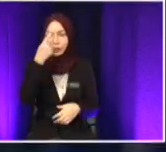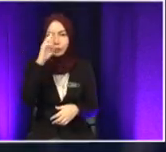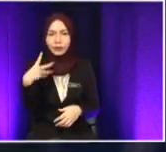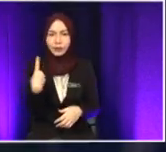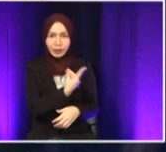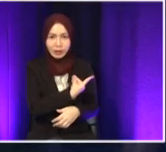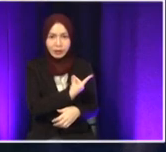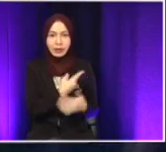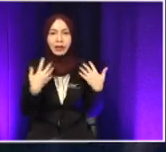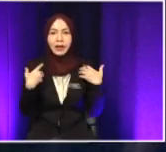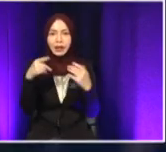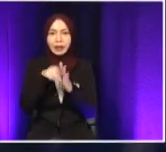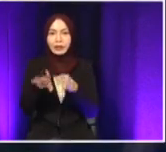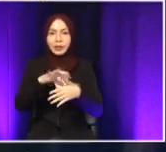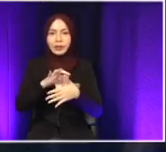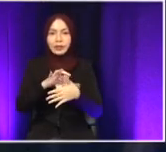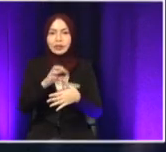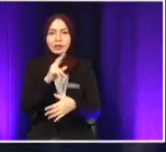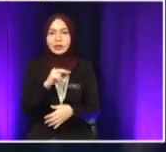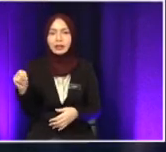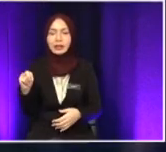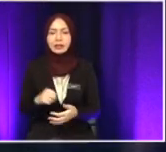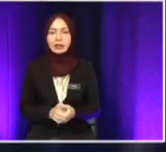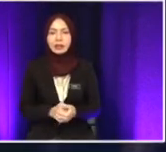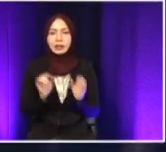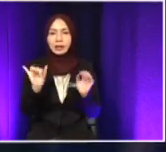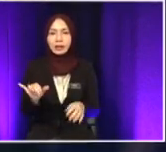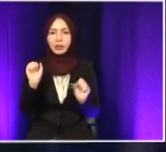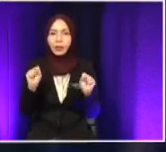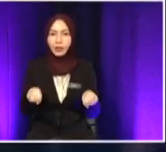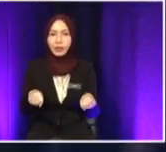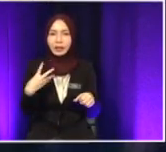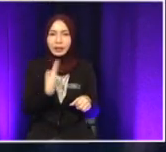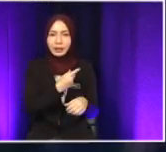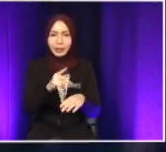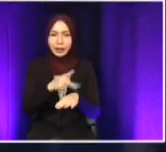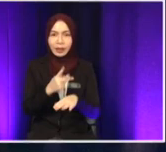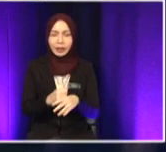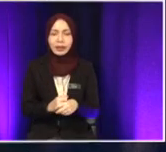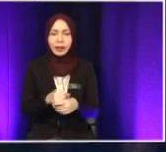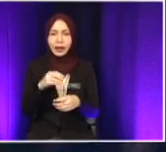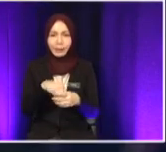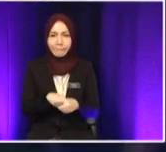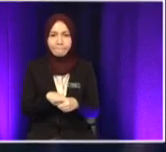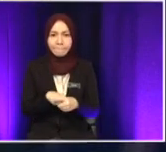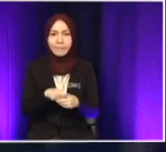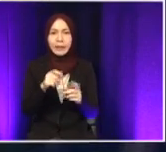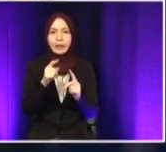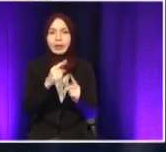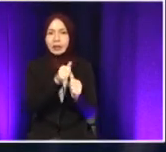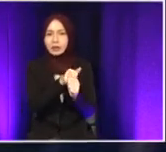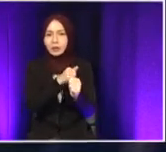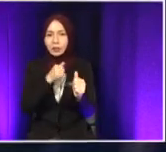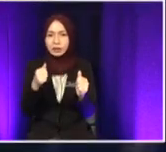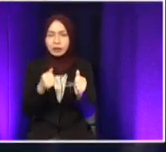konten-konten benda-benda yang berbentuk-bentuk yang apa bentuk teknologi Sekaranglah kita dengan ujung jari